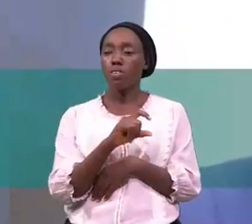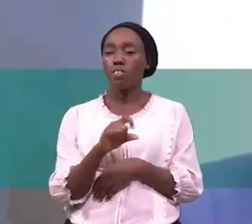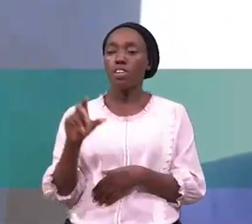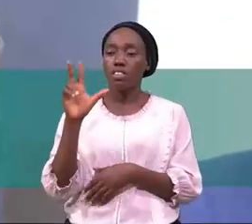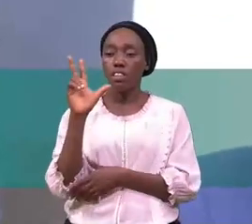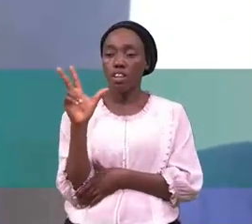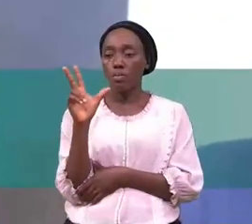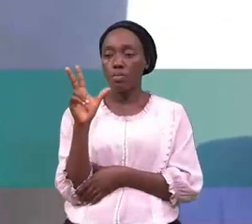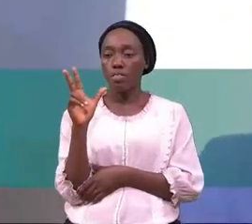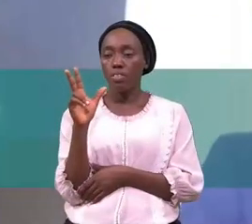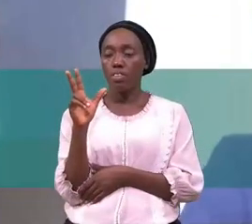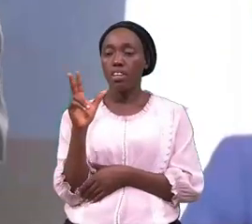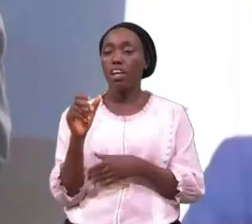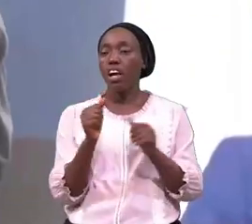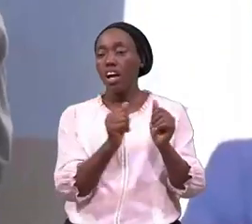verset